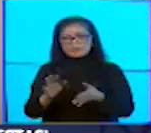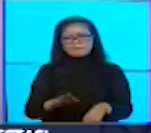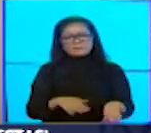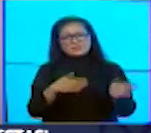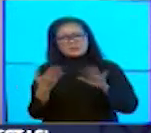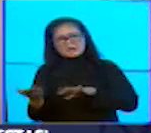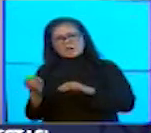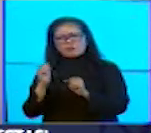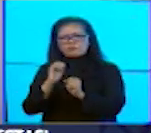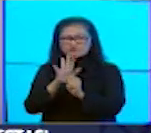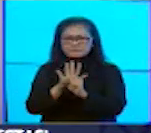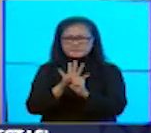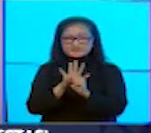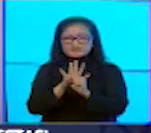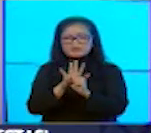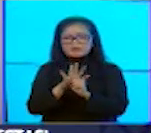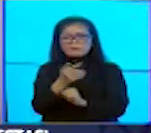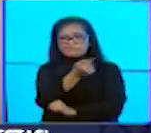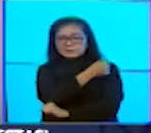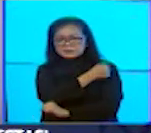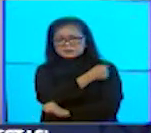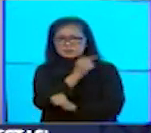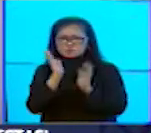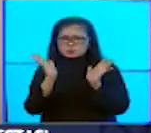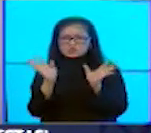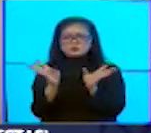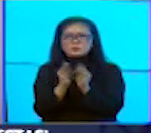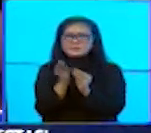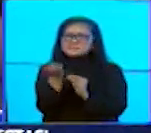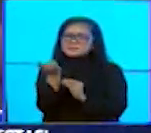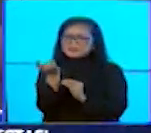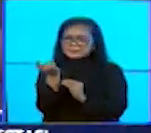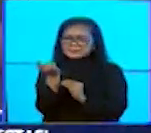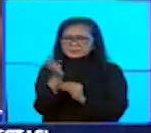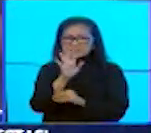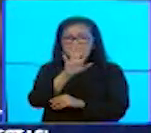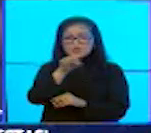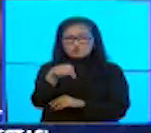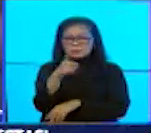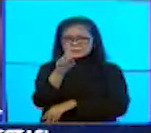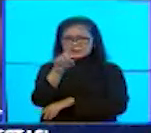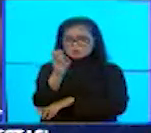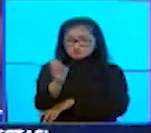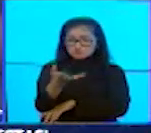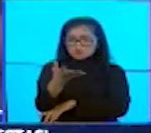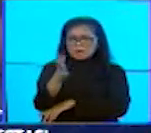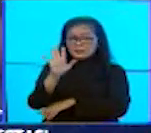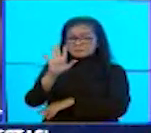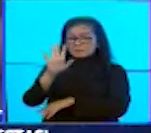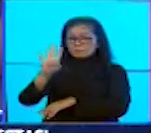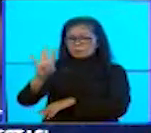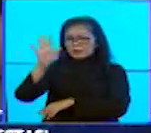COVID yang sudah divaksin itu angkanya sangat rendah, dari 5,1 juta sampel hanya 54 orang tadi yang